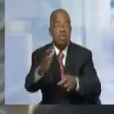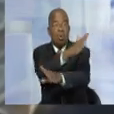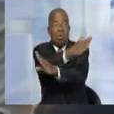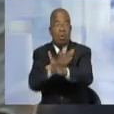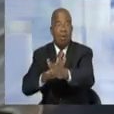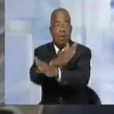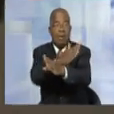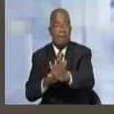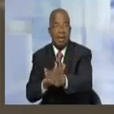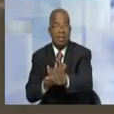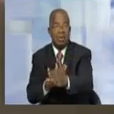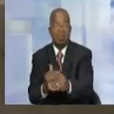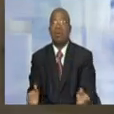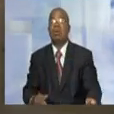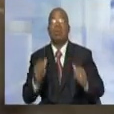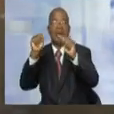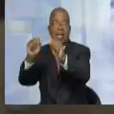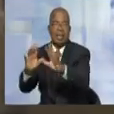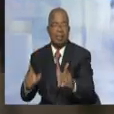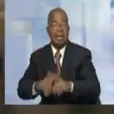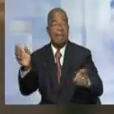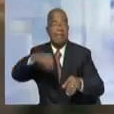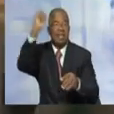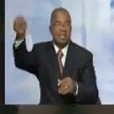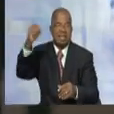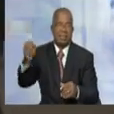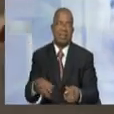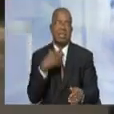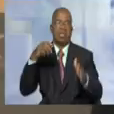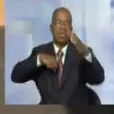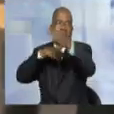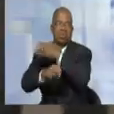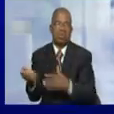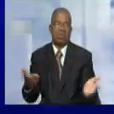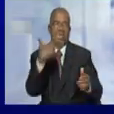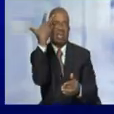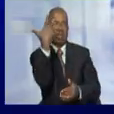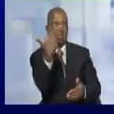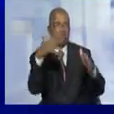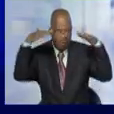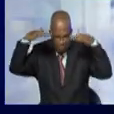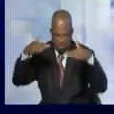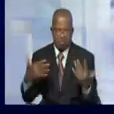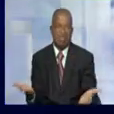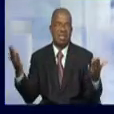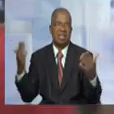civils musulmans ont été exécutés par la foule alors qu'ils étaient dans un taxi à Bangui.